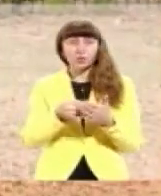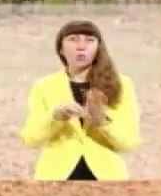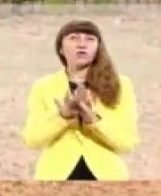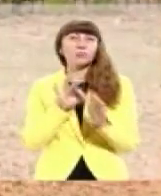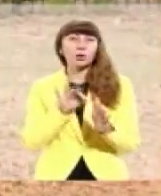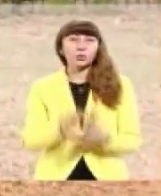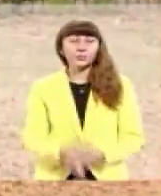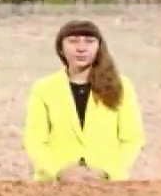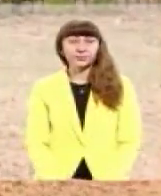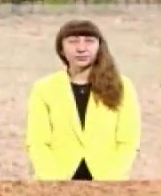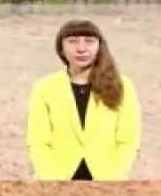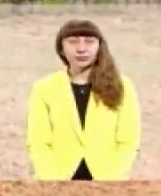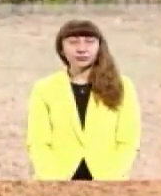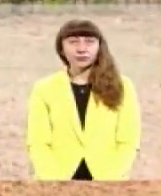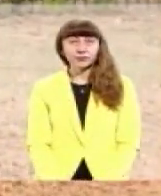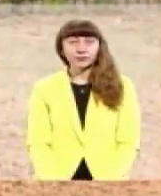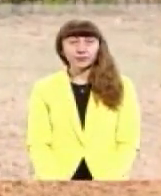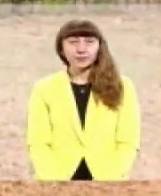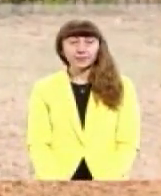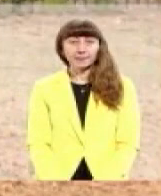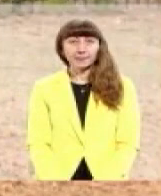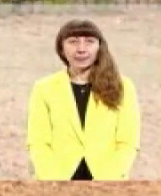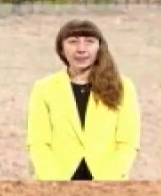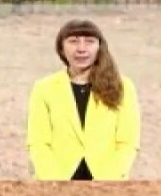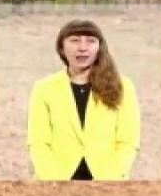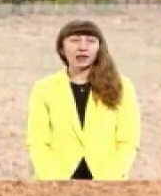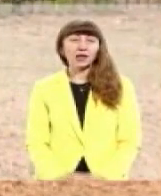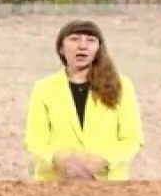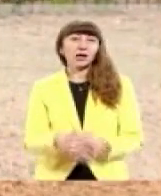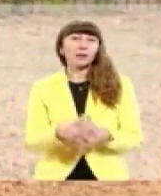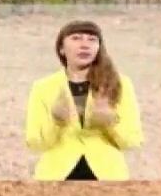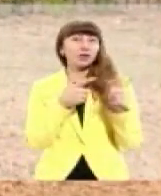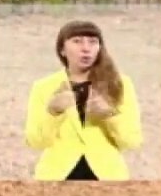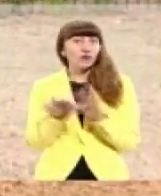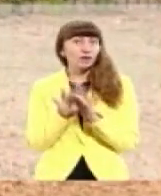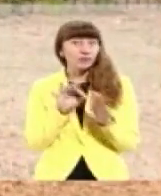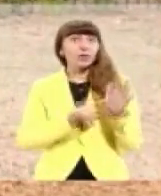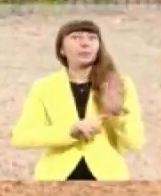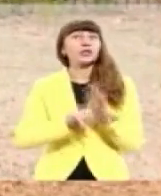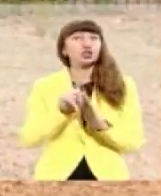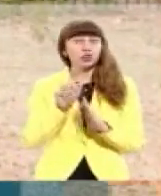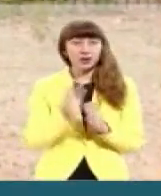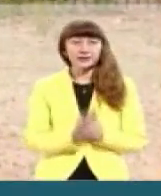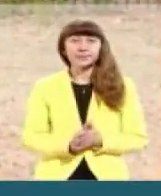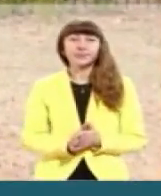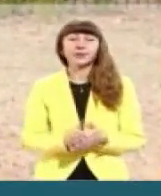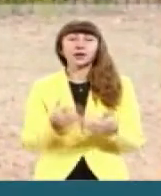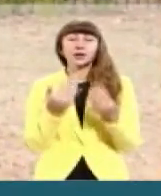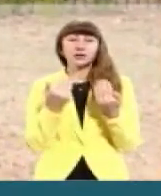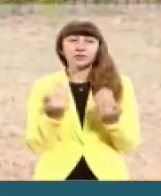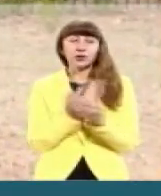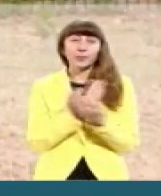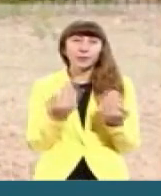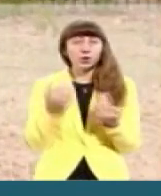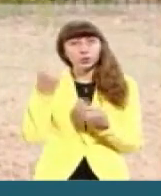Сайлау науқаны басталды. Кандидаттар есімдері бізге белгілі болып жатыр. Мен ойлаймын,